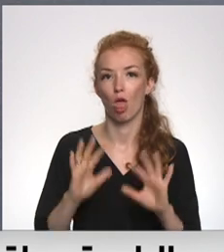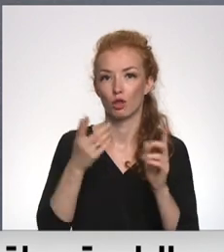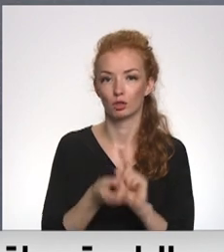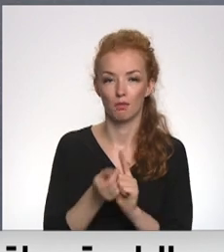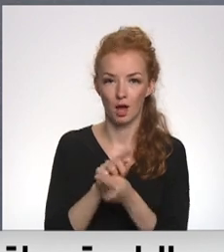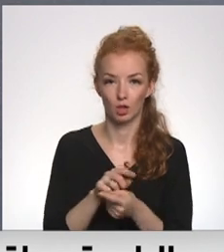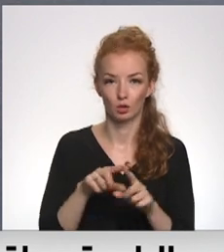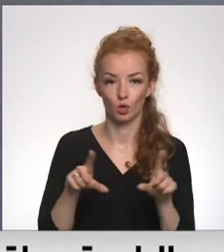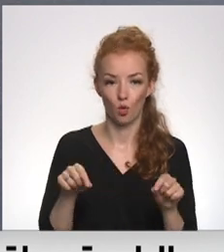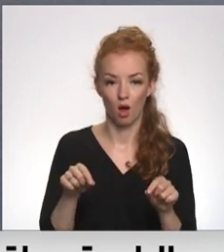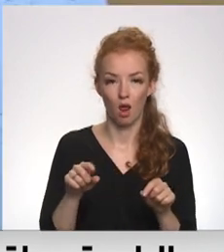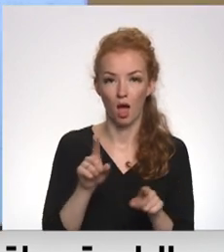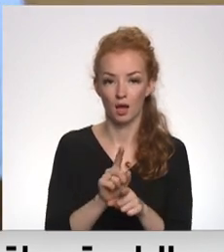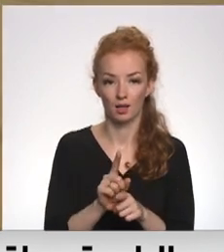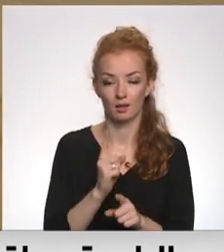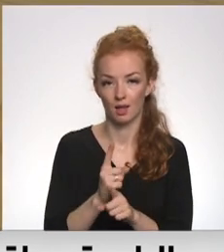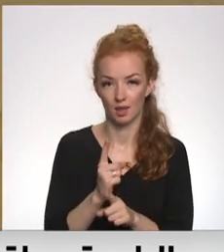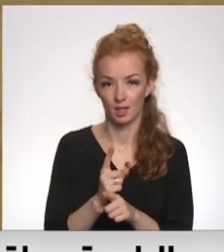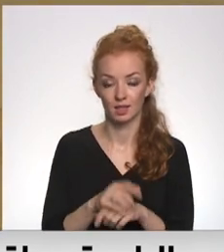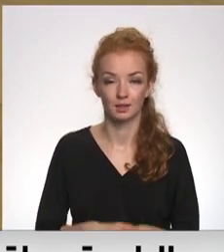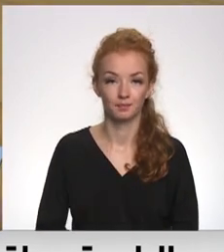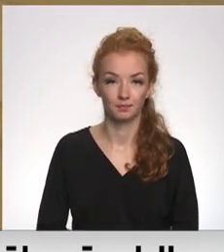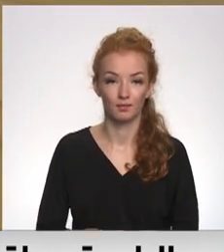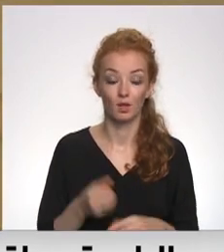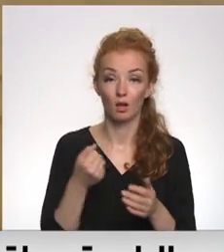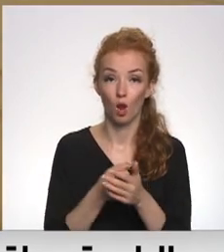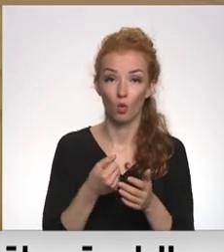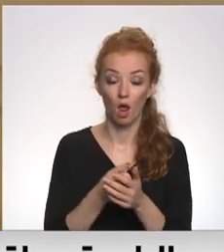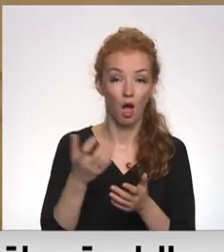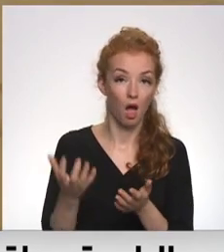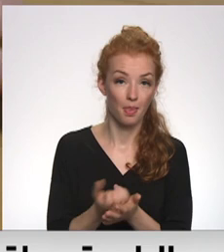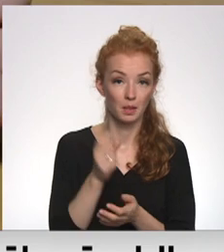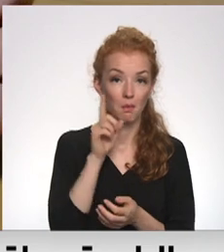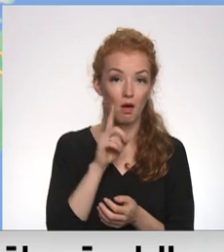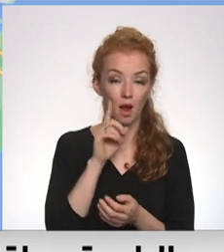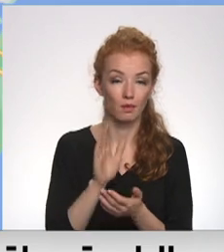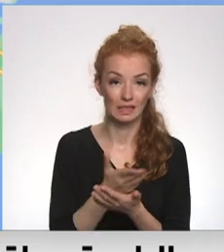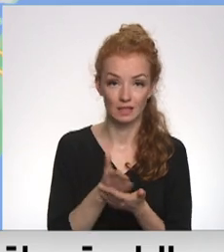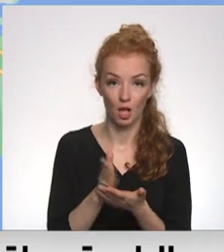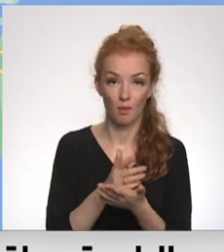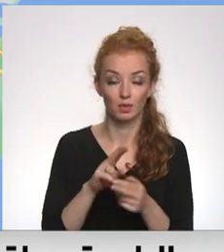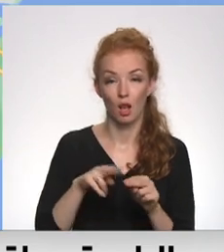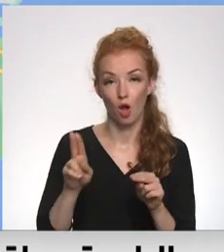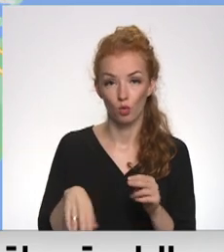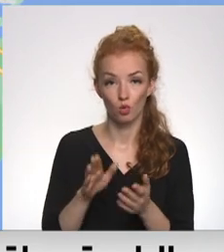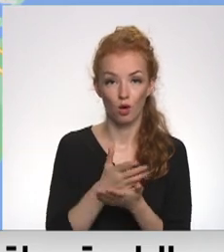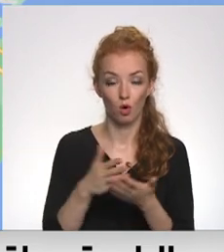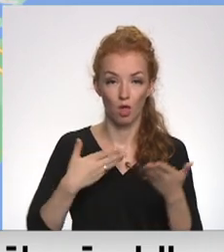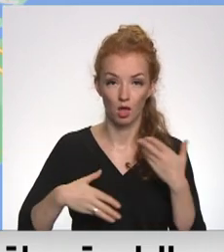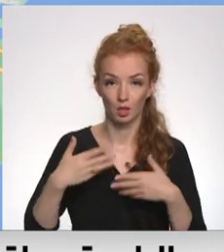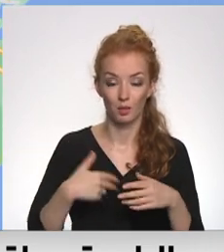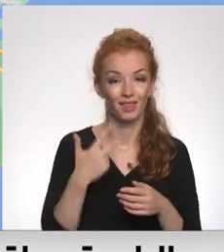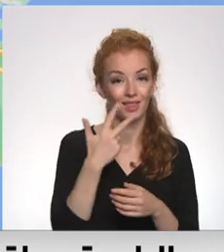skola uz savu galvu arī nedrīkst. Galu galā tika atrasts pagaidu risinājums, ļaujot kārtot eksāmenus